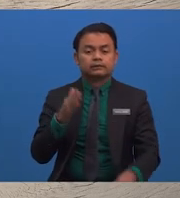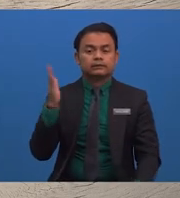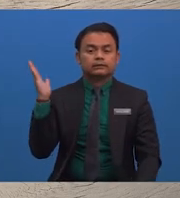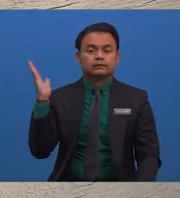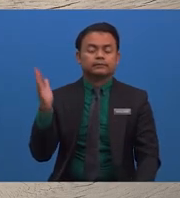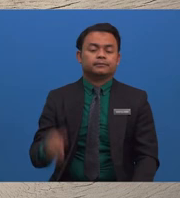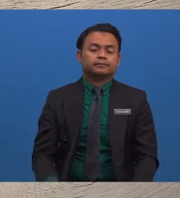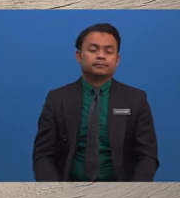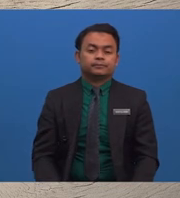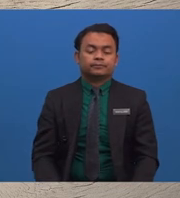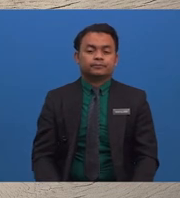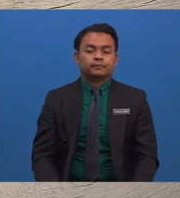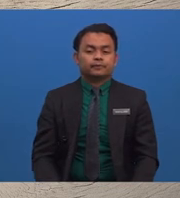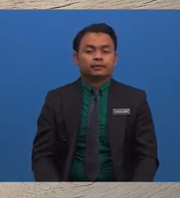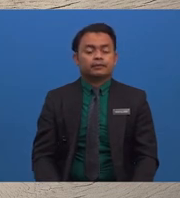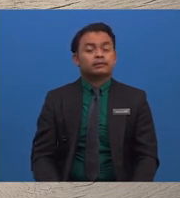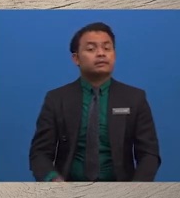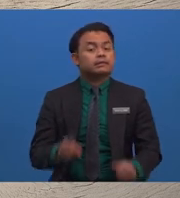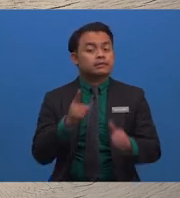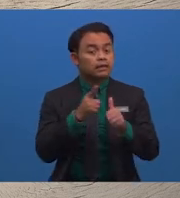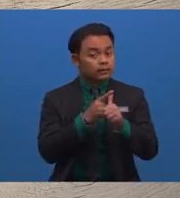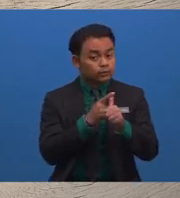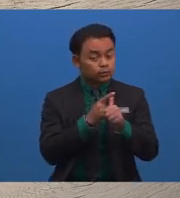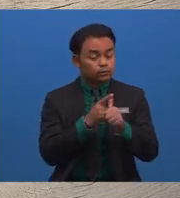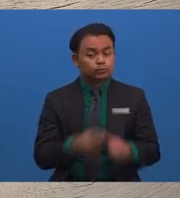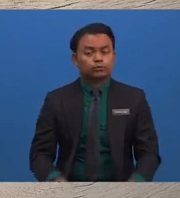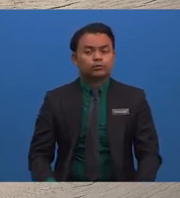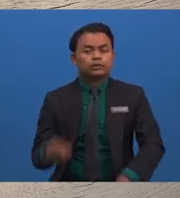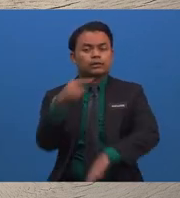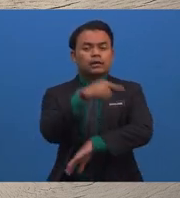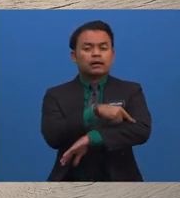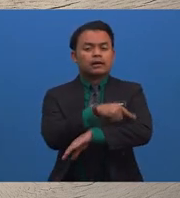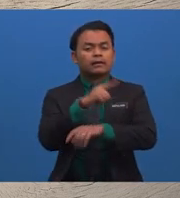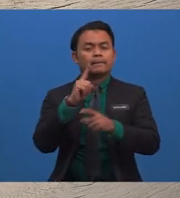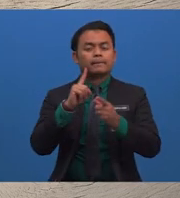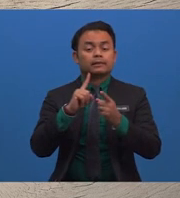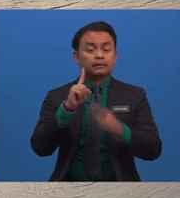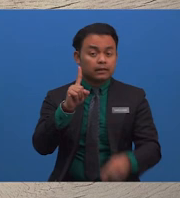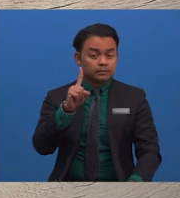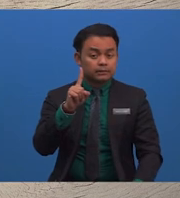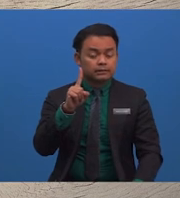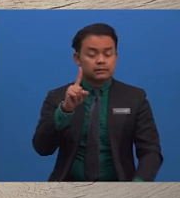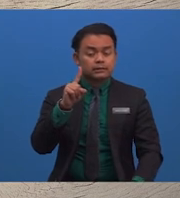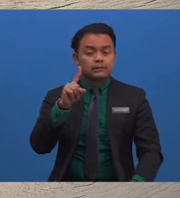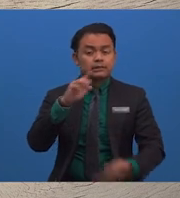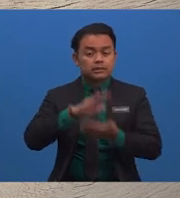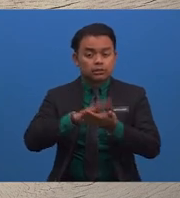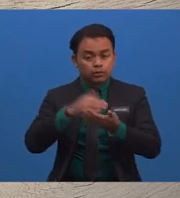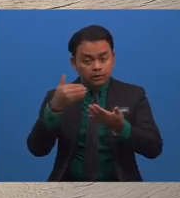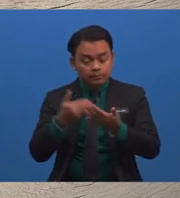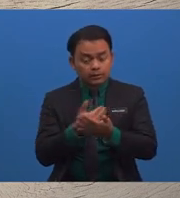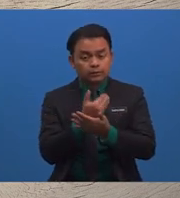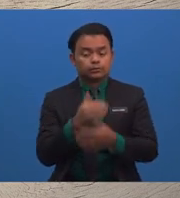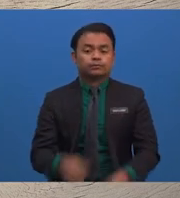Situasi satu yang murid-murid lihat ialah hari pertama di sekolah baharu. Murid baharu itu